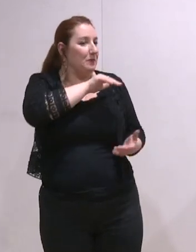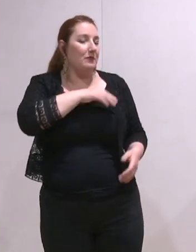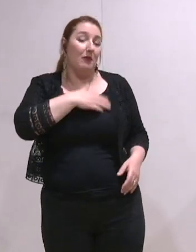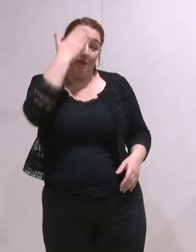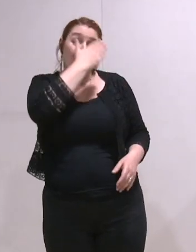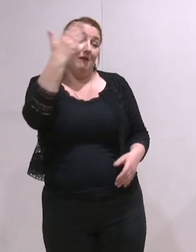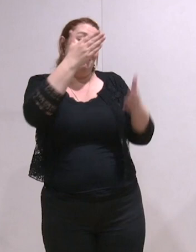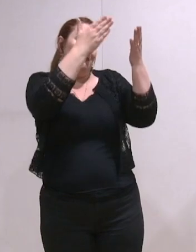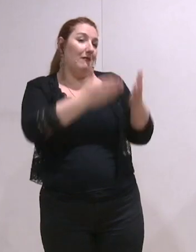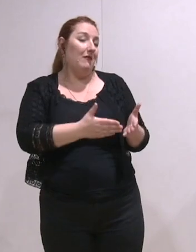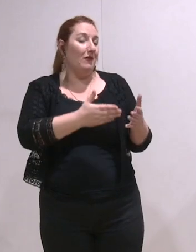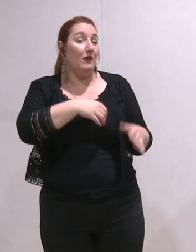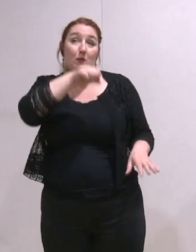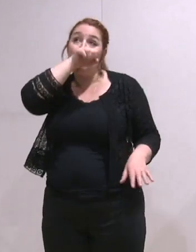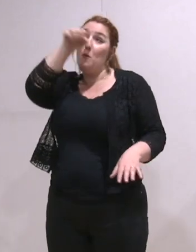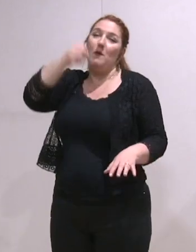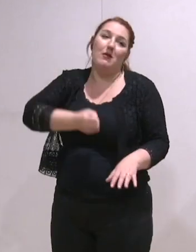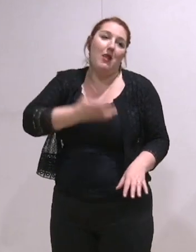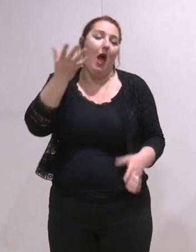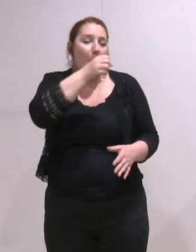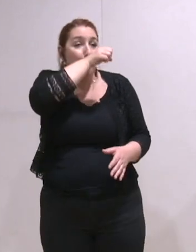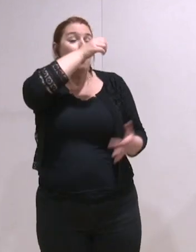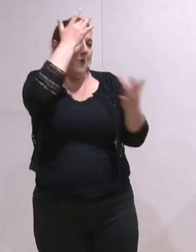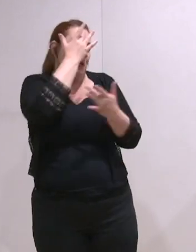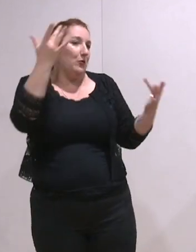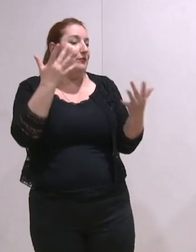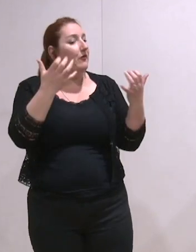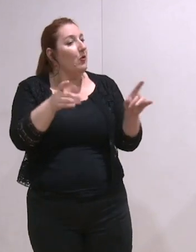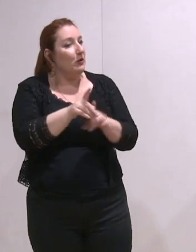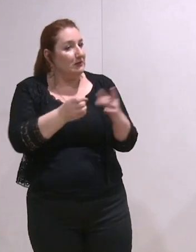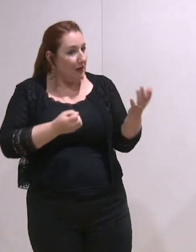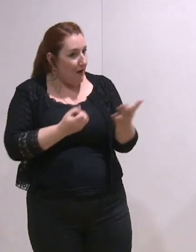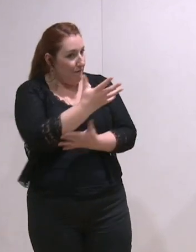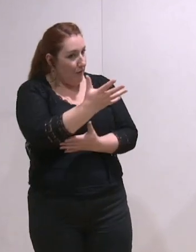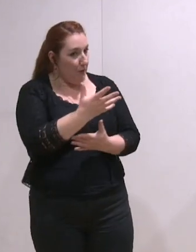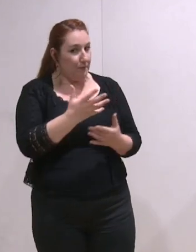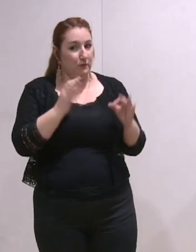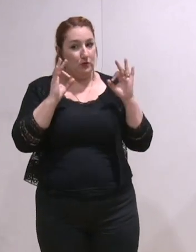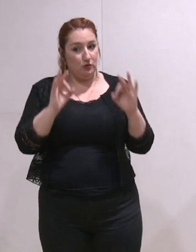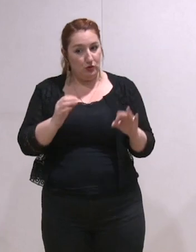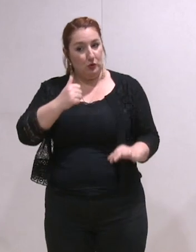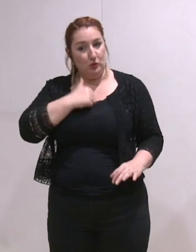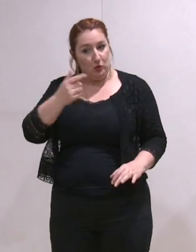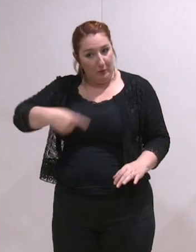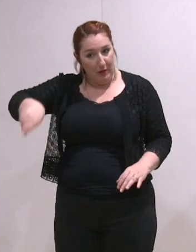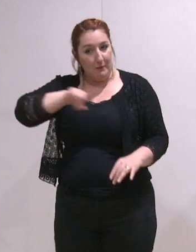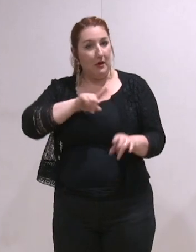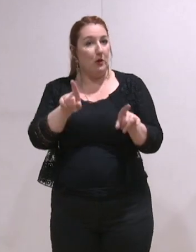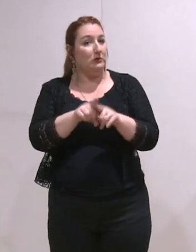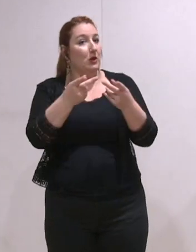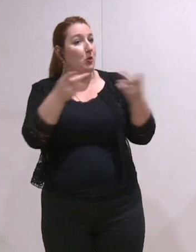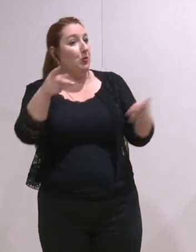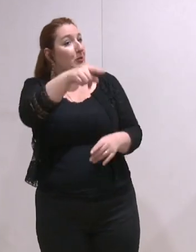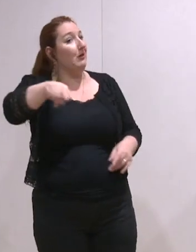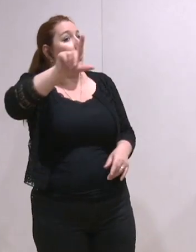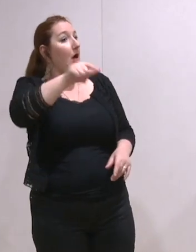pour pour l'art et la culture et je voulais vous informer également que non seulement nous-même et le public présent sur place avait pu en